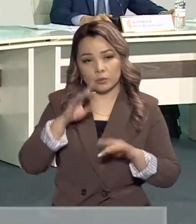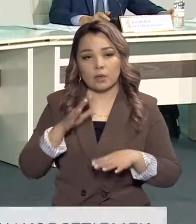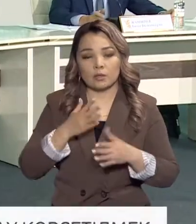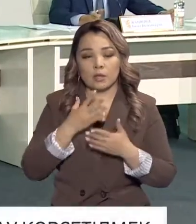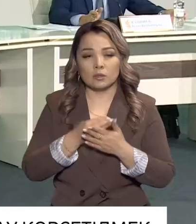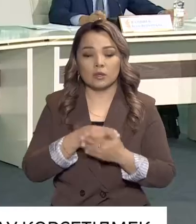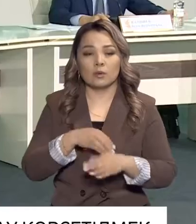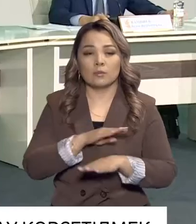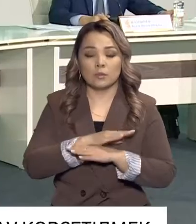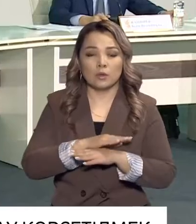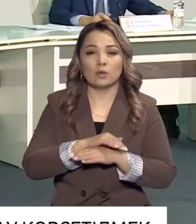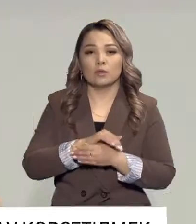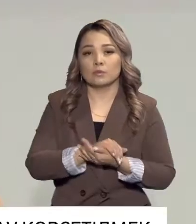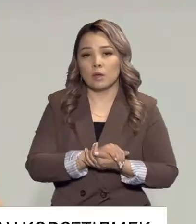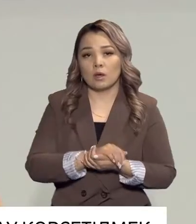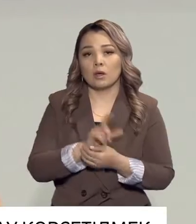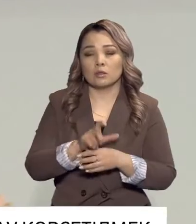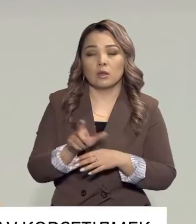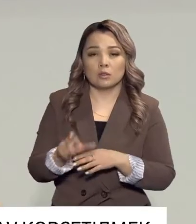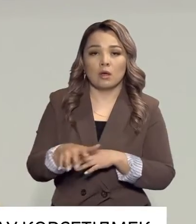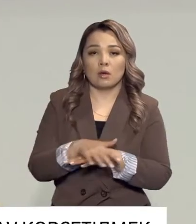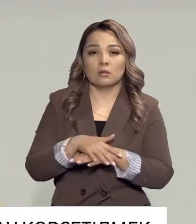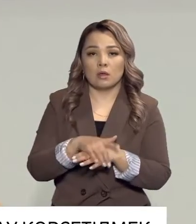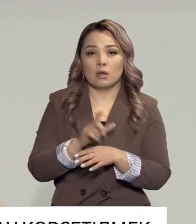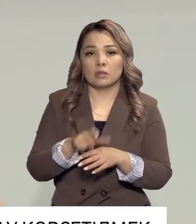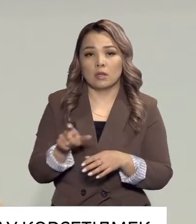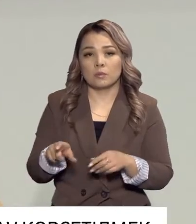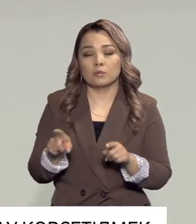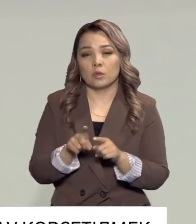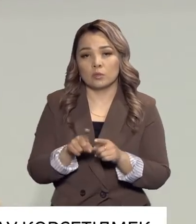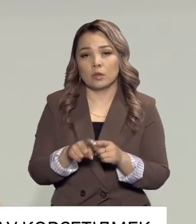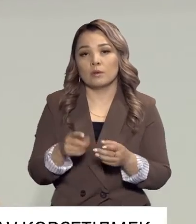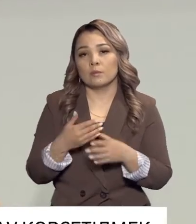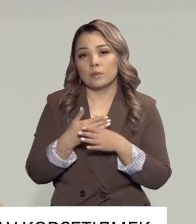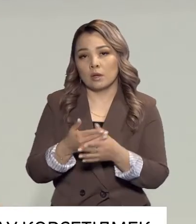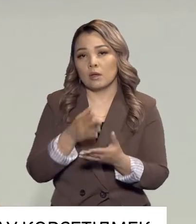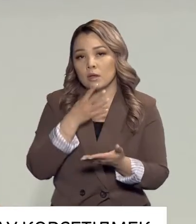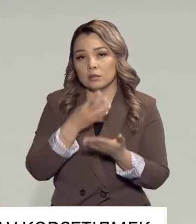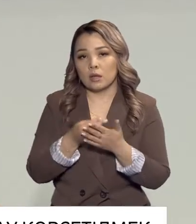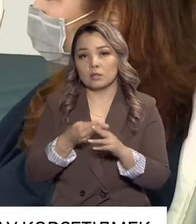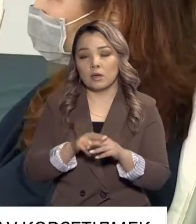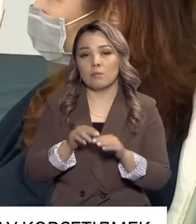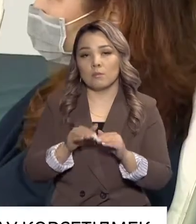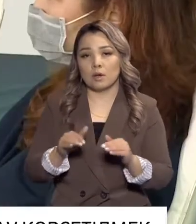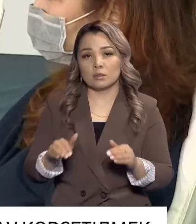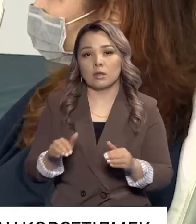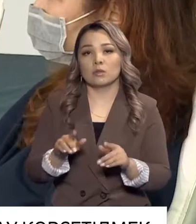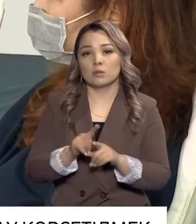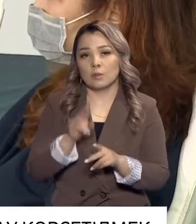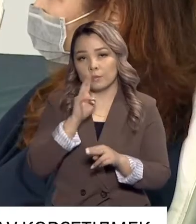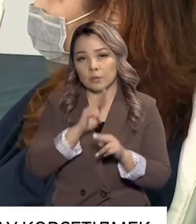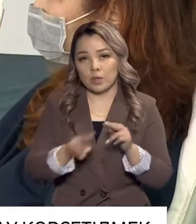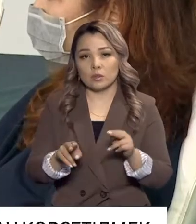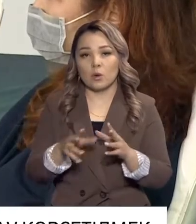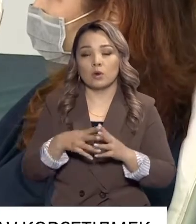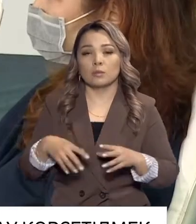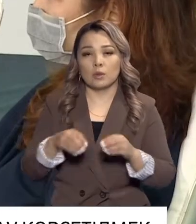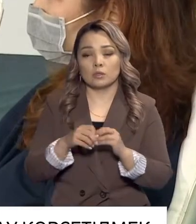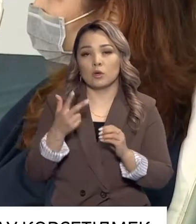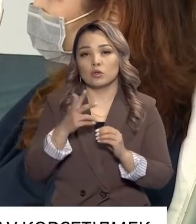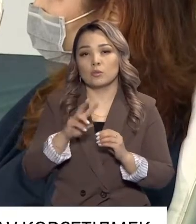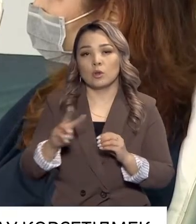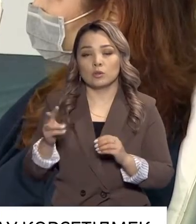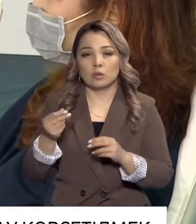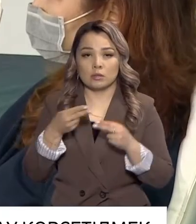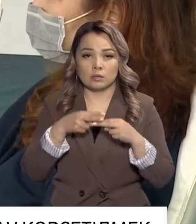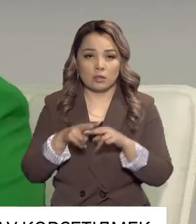болған бейбіт тұрғындардың отбасыларына беріледі. Ауыр жарақат алған әскери қызметшілер мен жараланған балалардың отбасыларына да 3 миллион теңгеден аударылады.